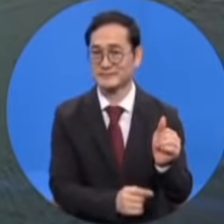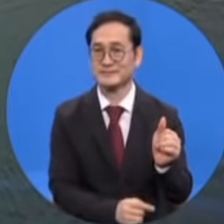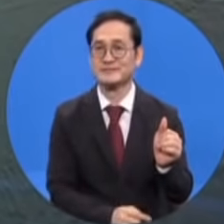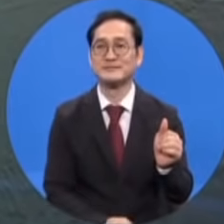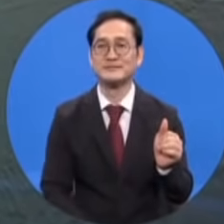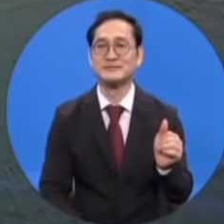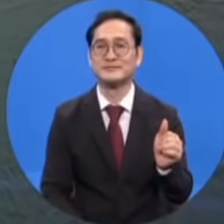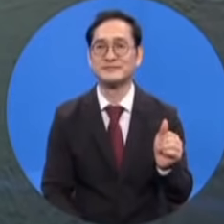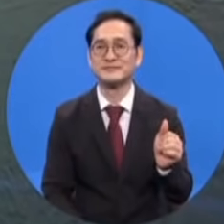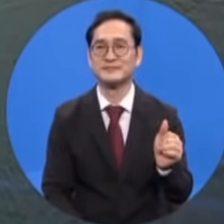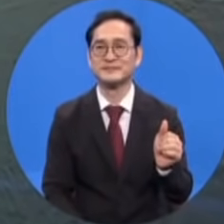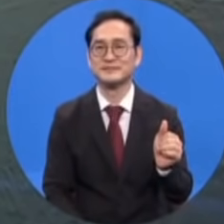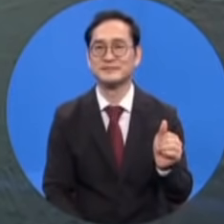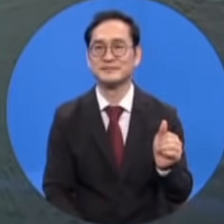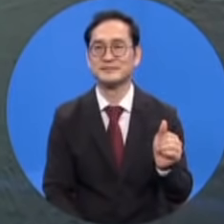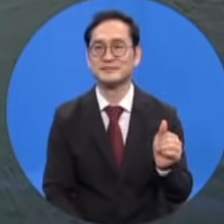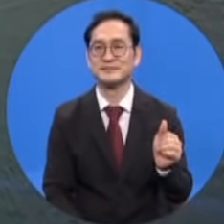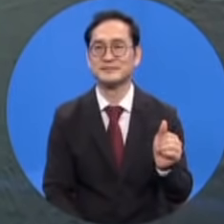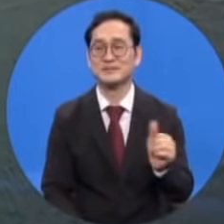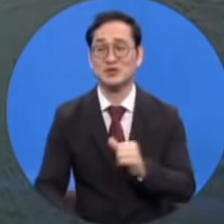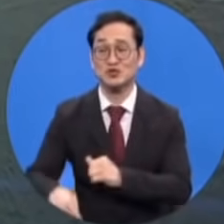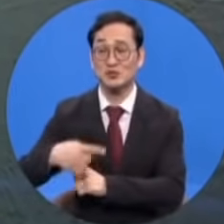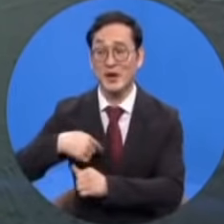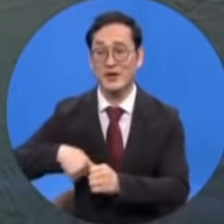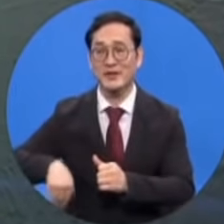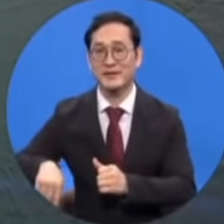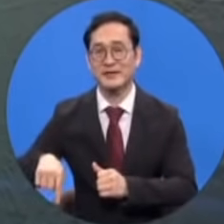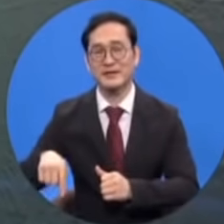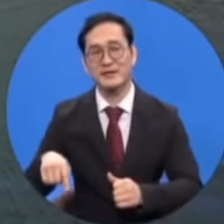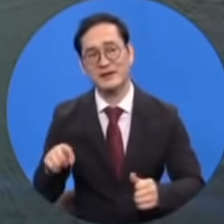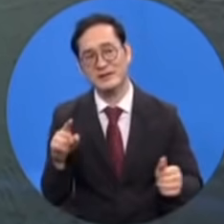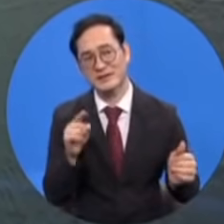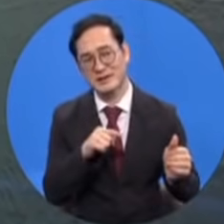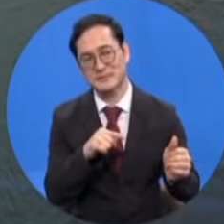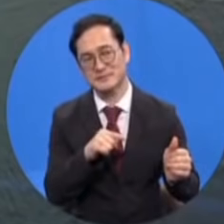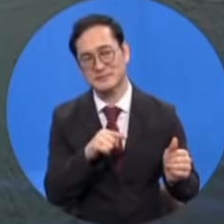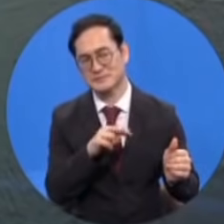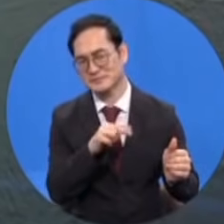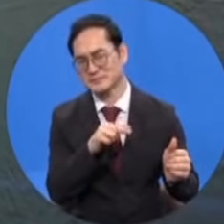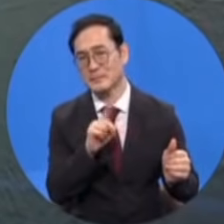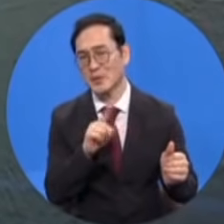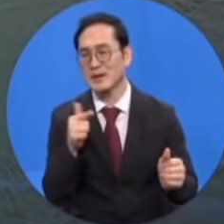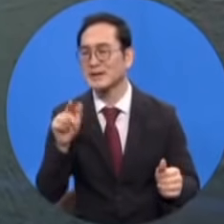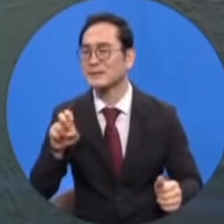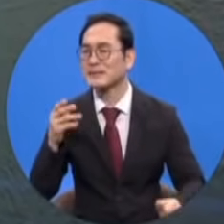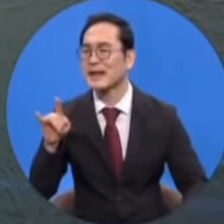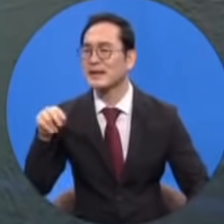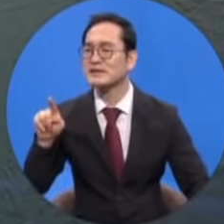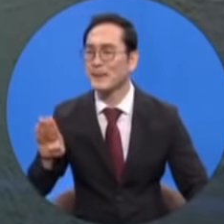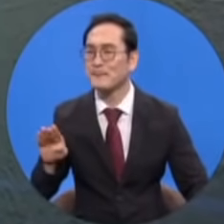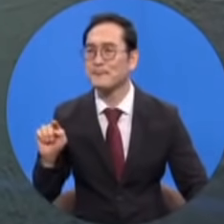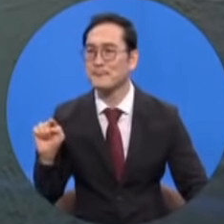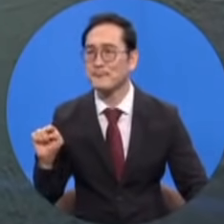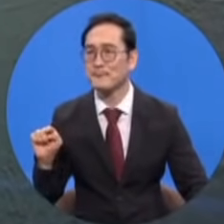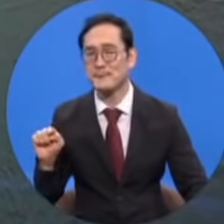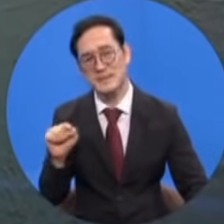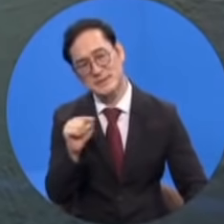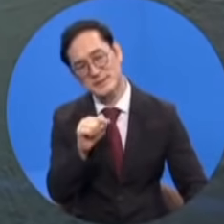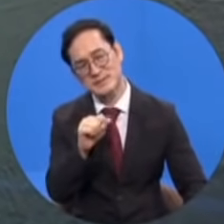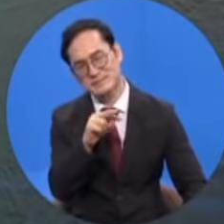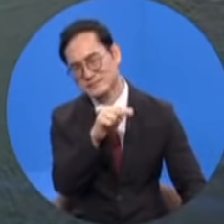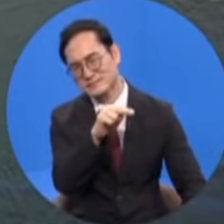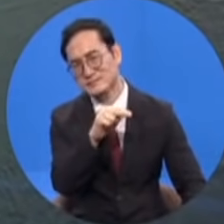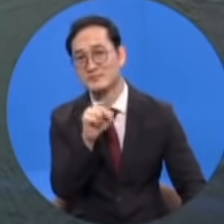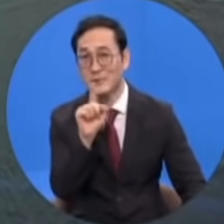요 이재명 지사를 향해서 이런 지적도 나오고 있습니다 금태섭 전의 번이 이야기를 한 건데